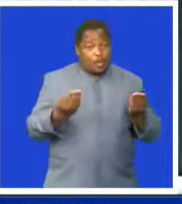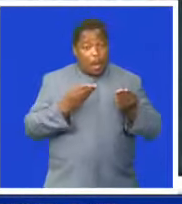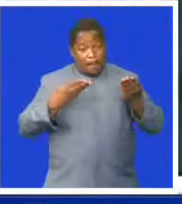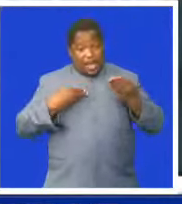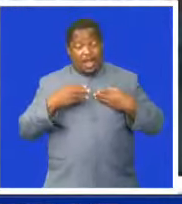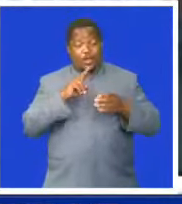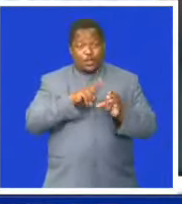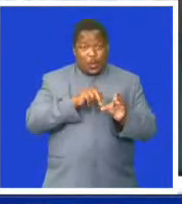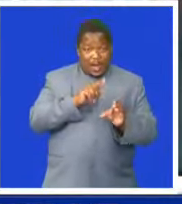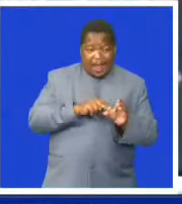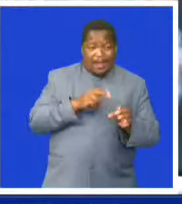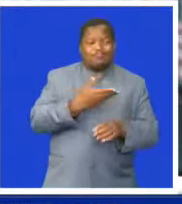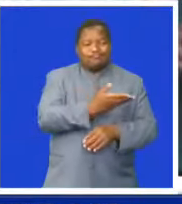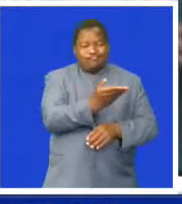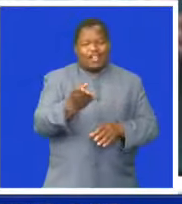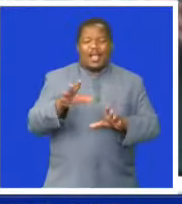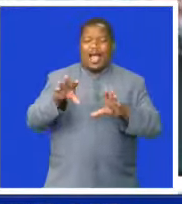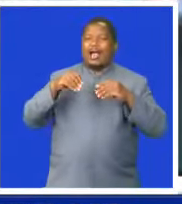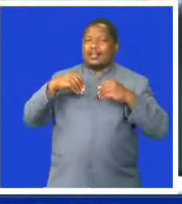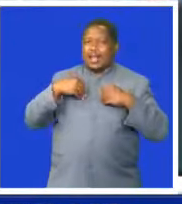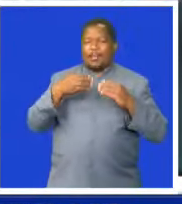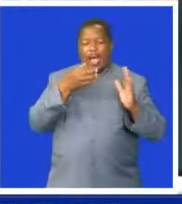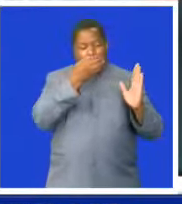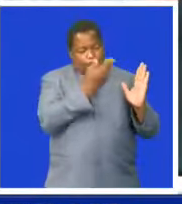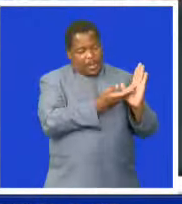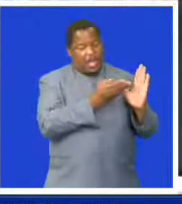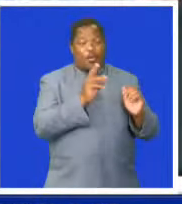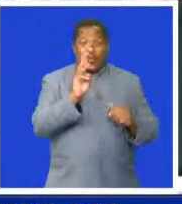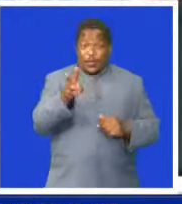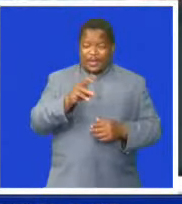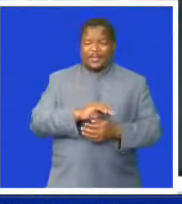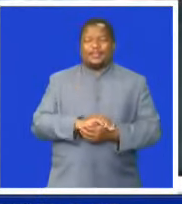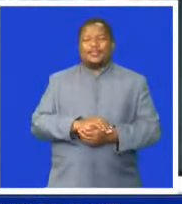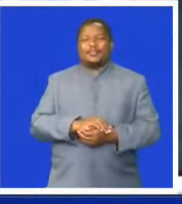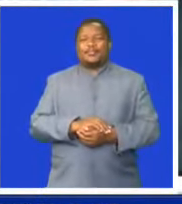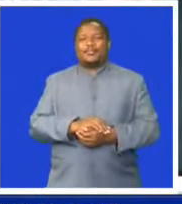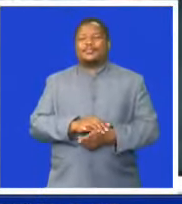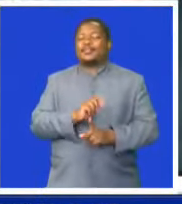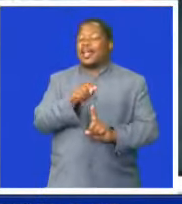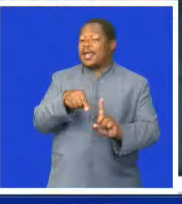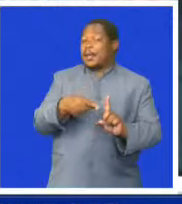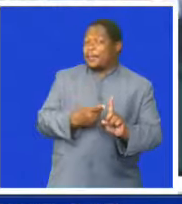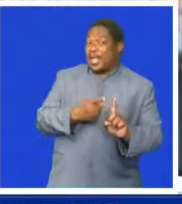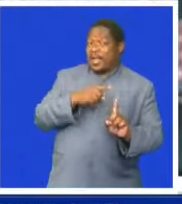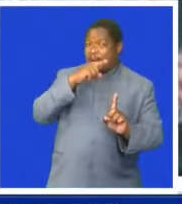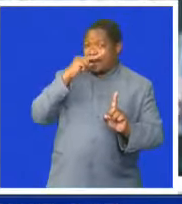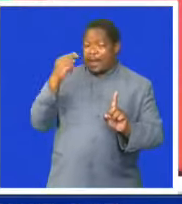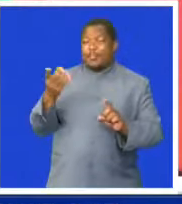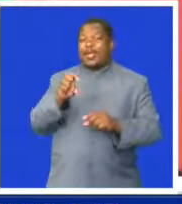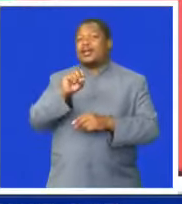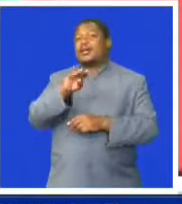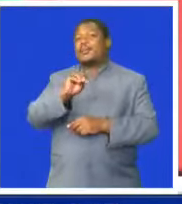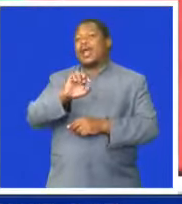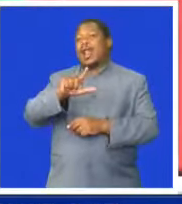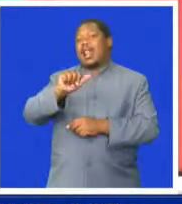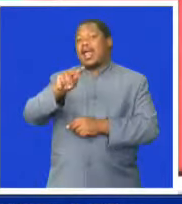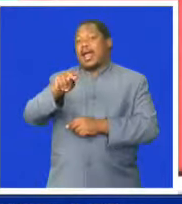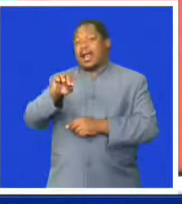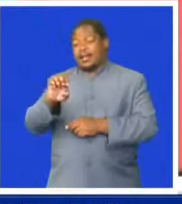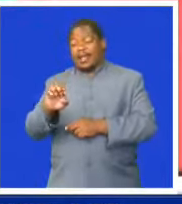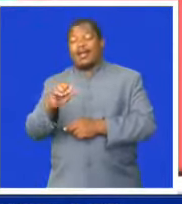tshwala kamanzini uthi babheke ukuthi emakhasimende ahloniphe alandzele umthetho nanabo basakhulumisana